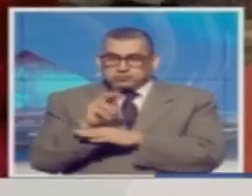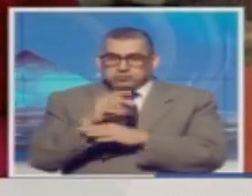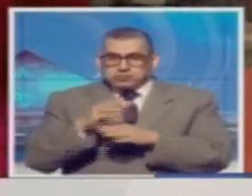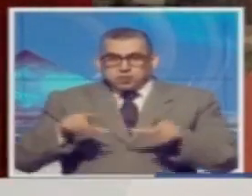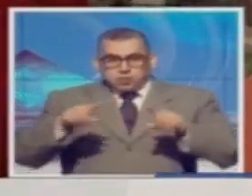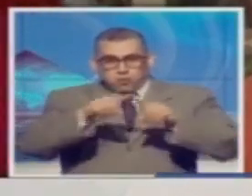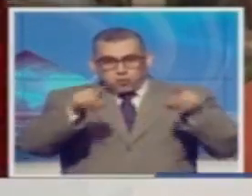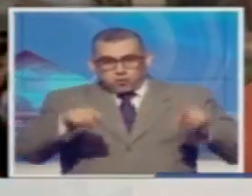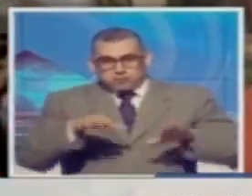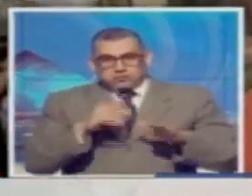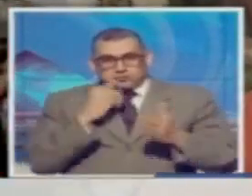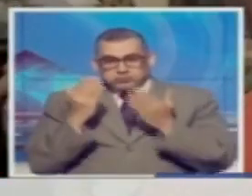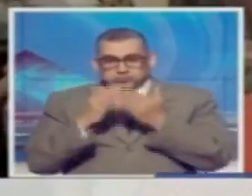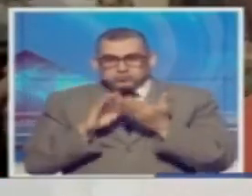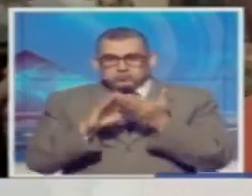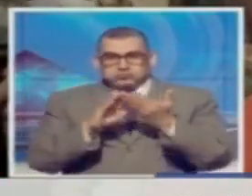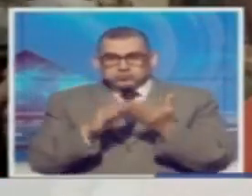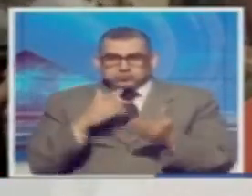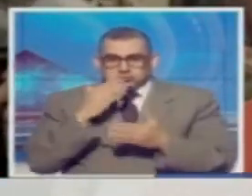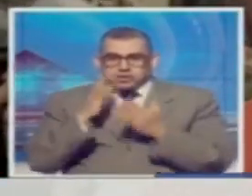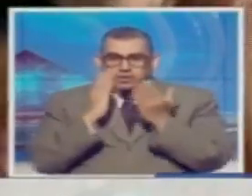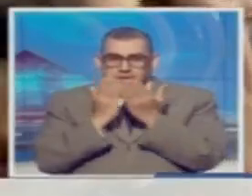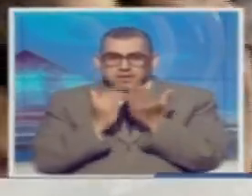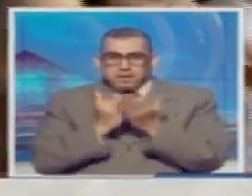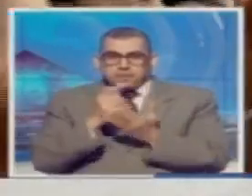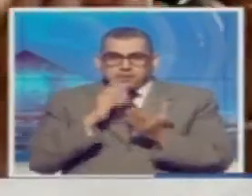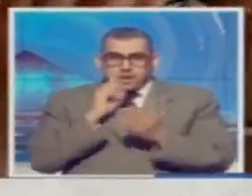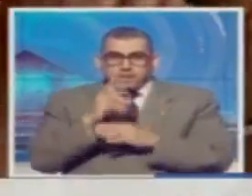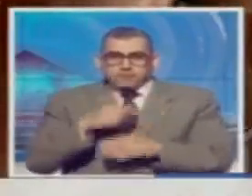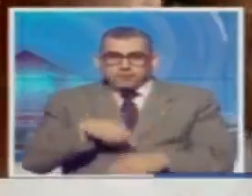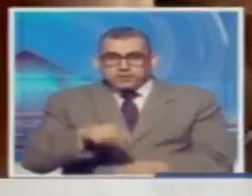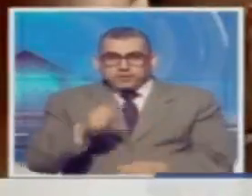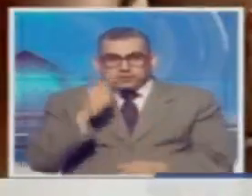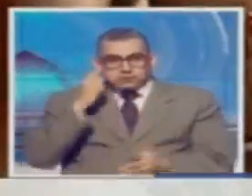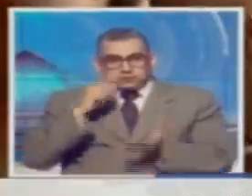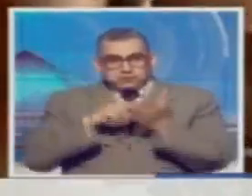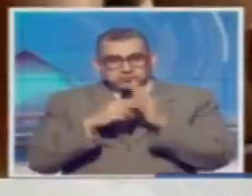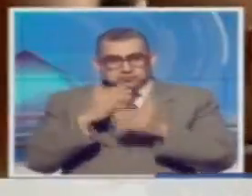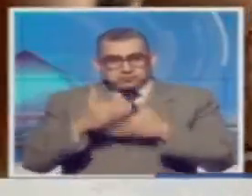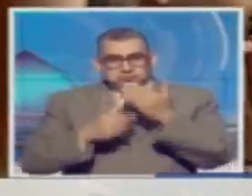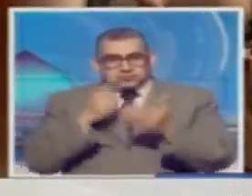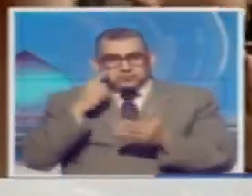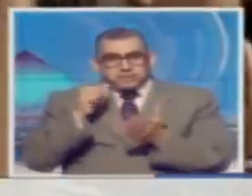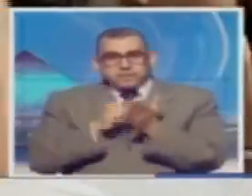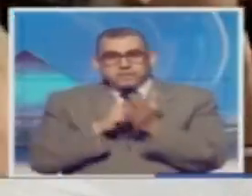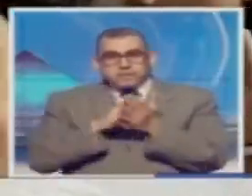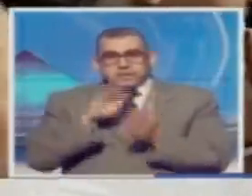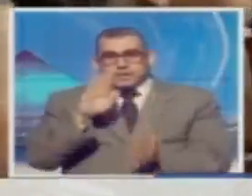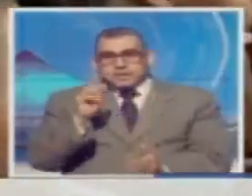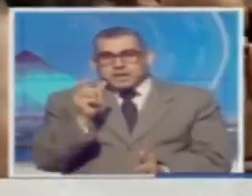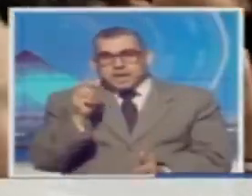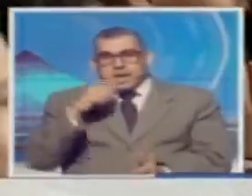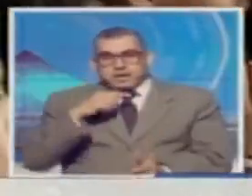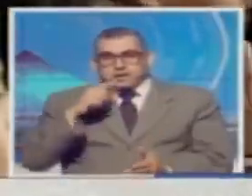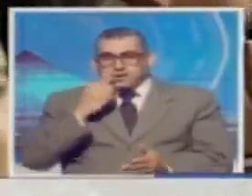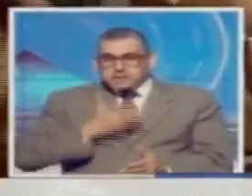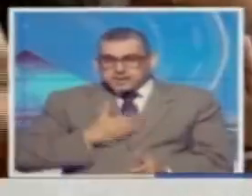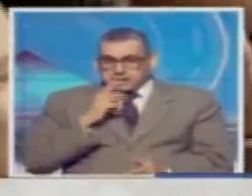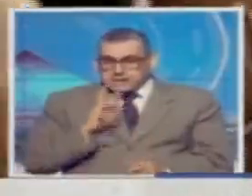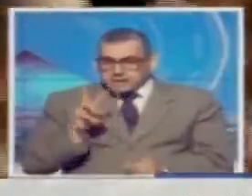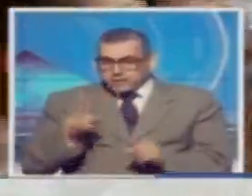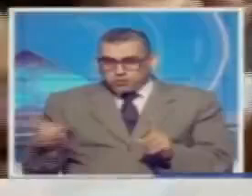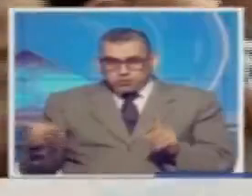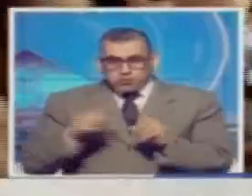للأطفال ان هو يساعد شوية في العملية التعليمية. وتستمر أنشطة بيت السنيري التي تستهدف الأطفال من سن 7 سنوات